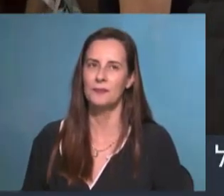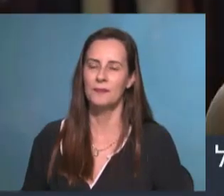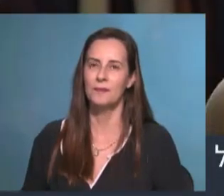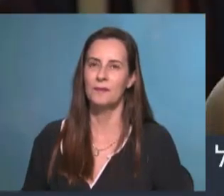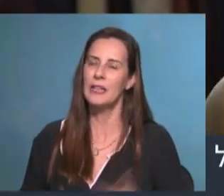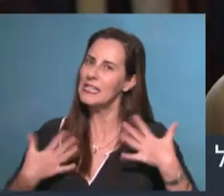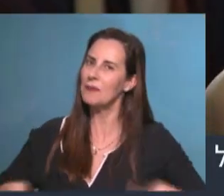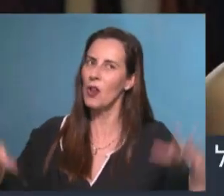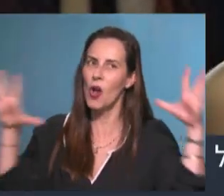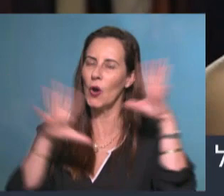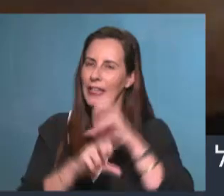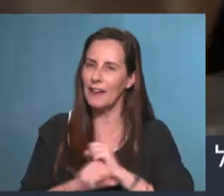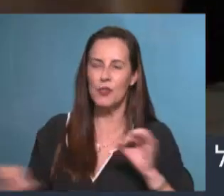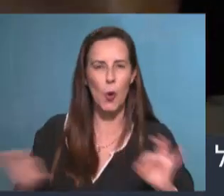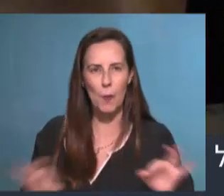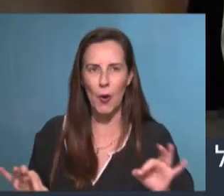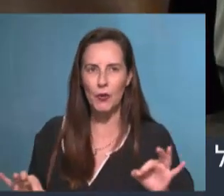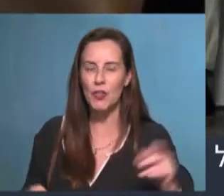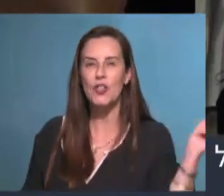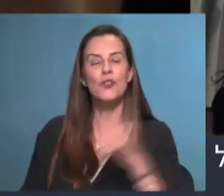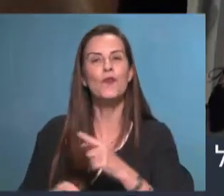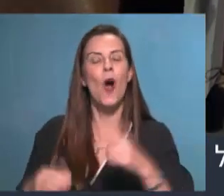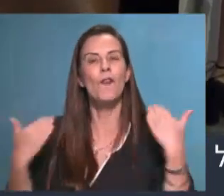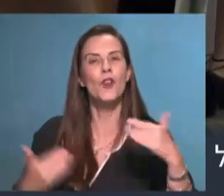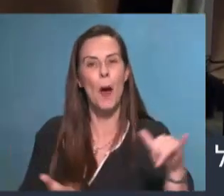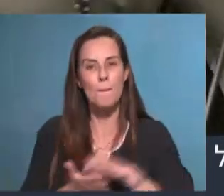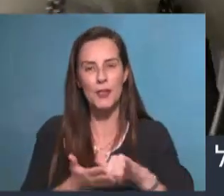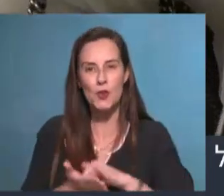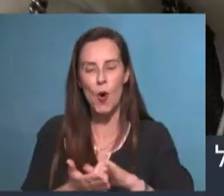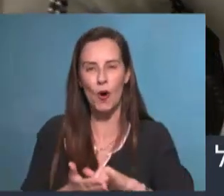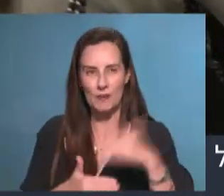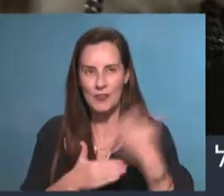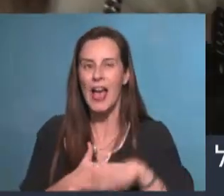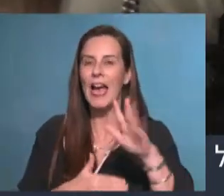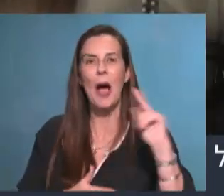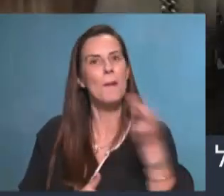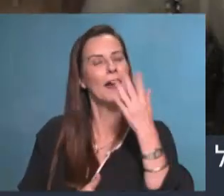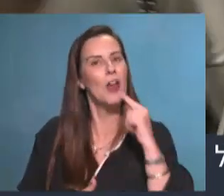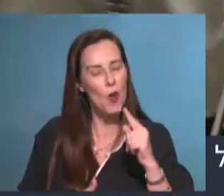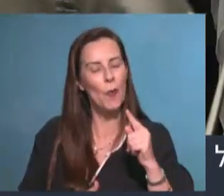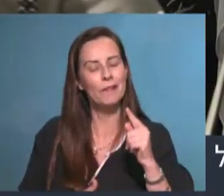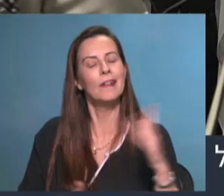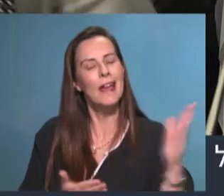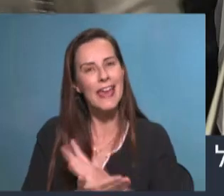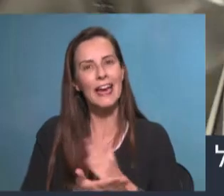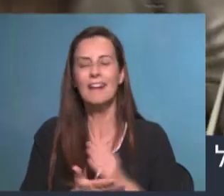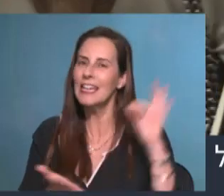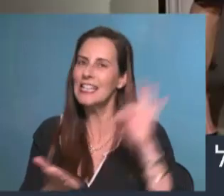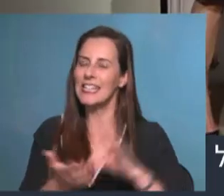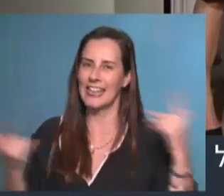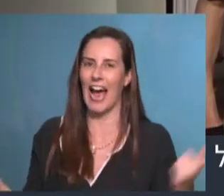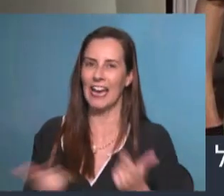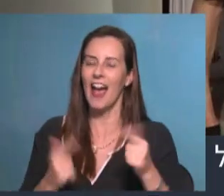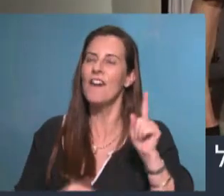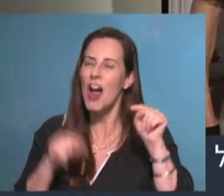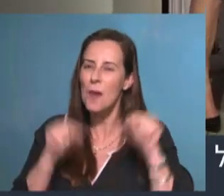סמלות ערב ודוגמניות, בזמן ששבוע האופנה של ניו יורק הגיע לסיומו, גם הקהילה היהודית בעיר החליטה לציין את החגיגות. אבל